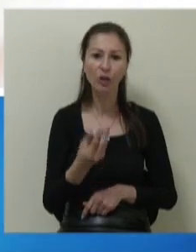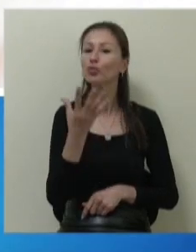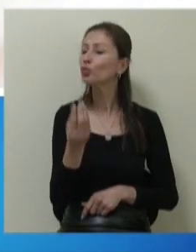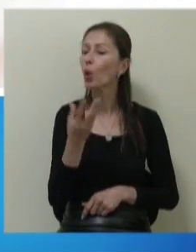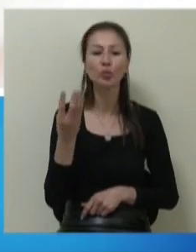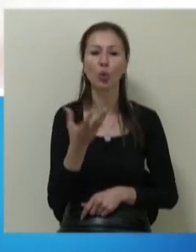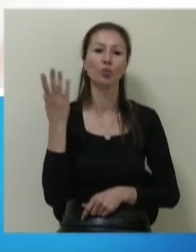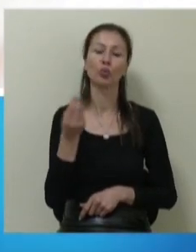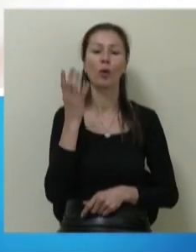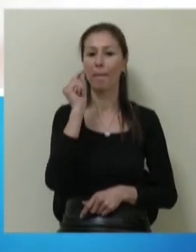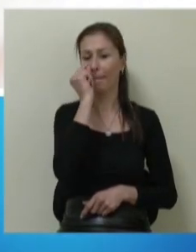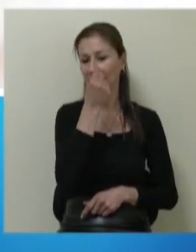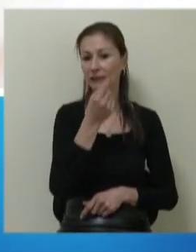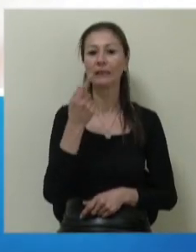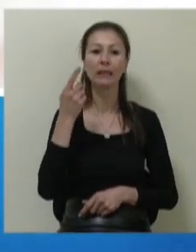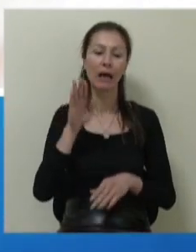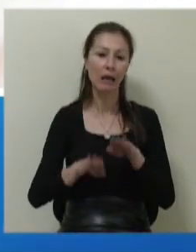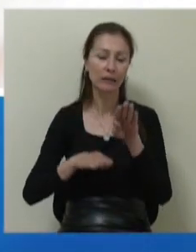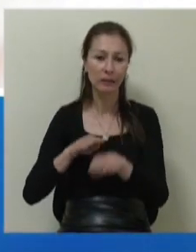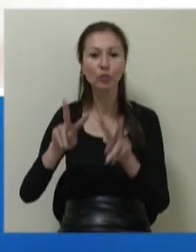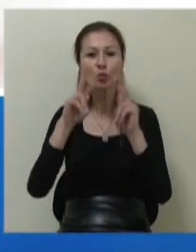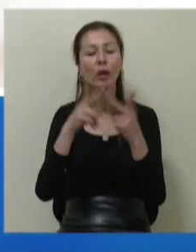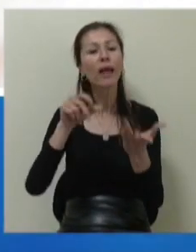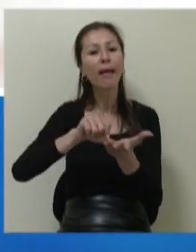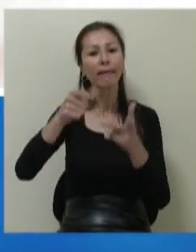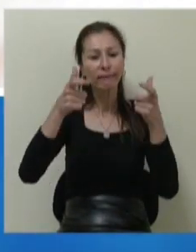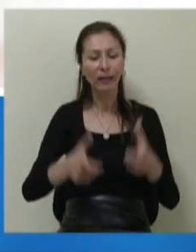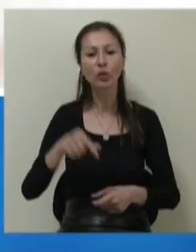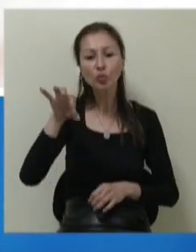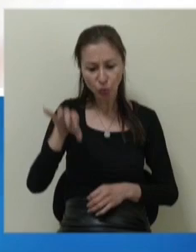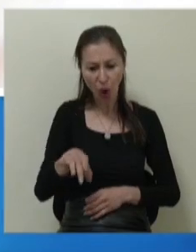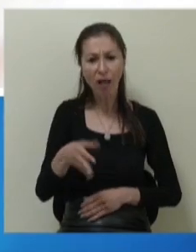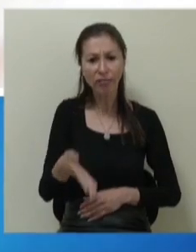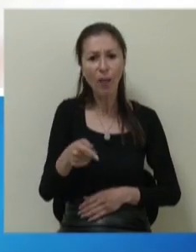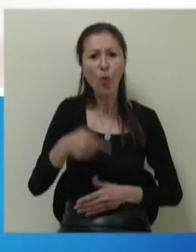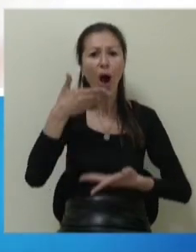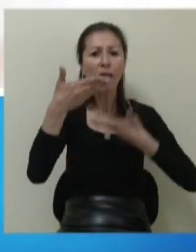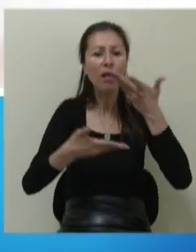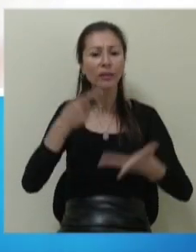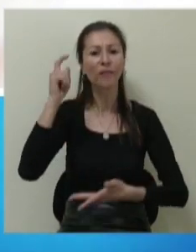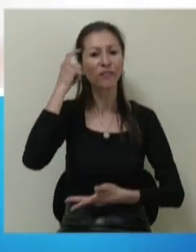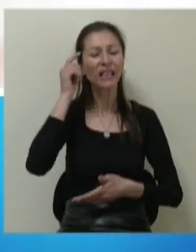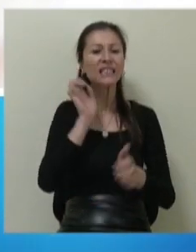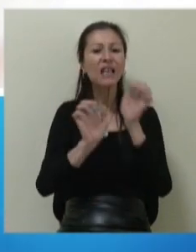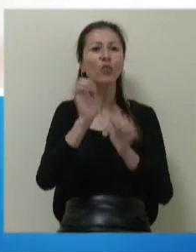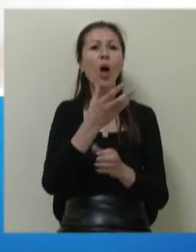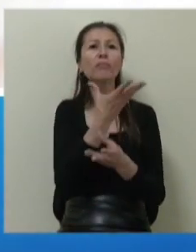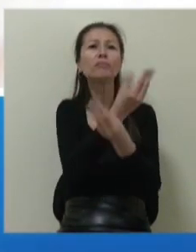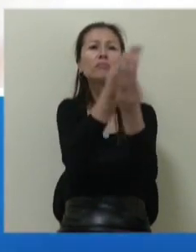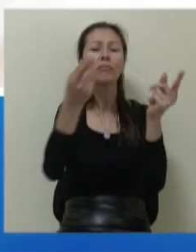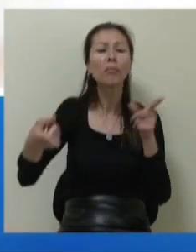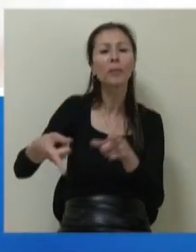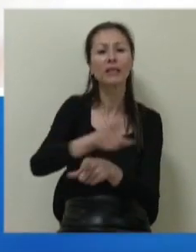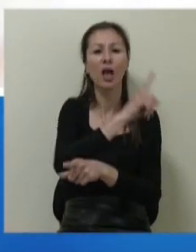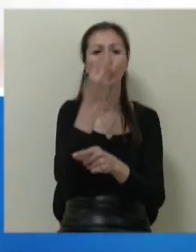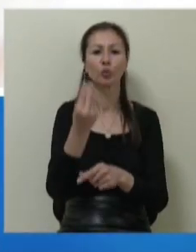çok çok somut adımlar ve dünyanın her yerinde şu anda bu anlattığım fikri savunan somut, birbirinden güzel